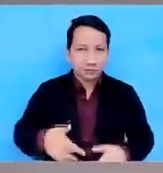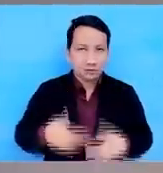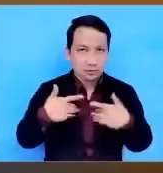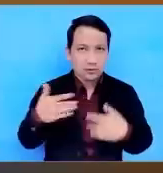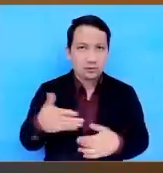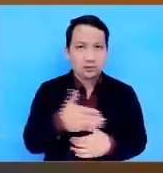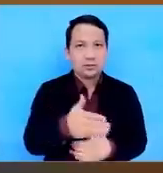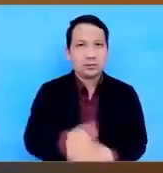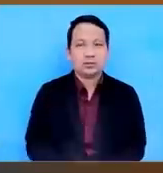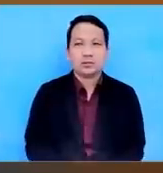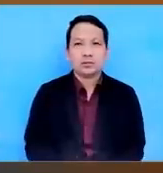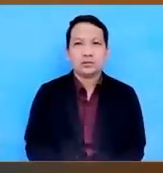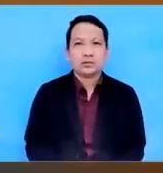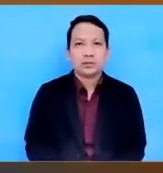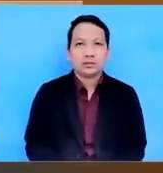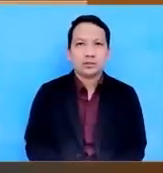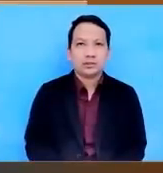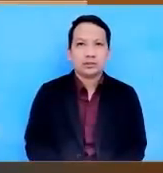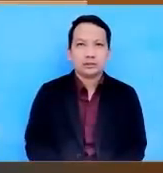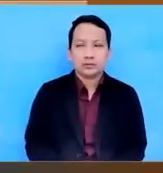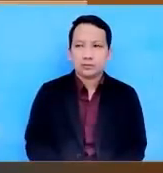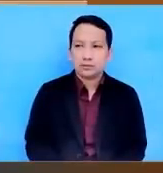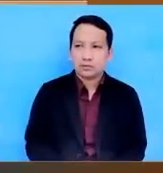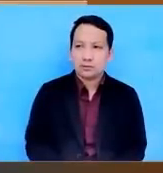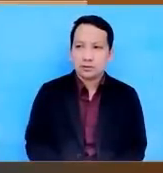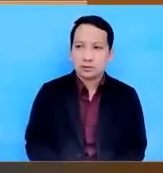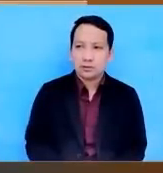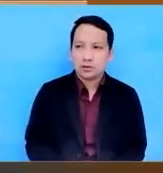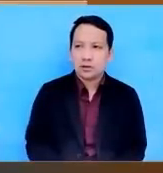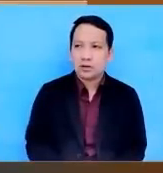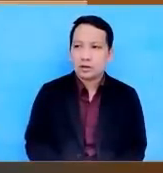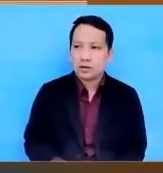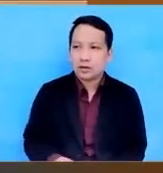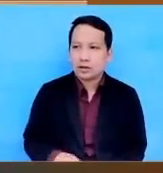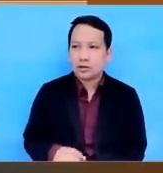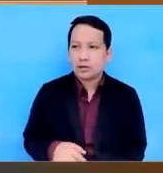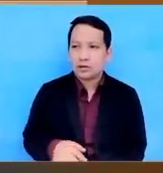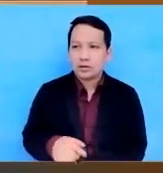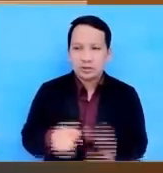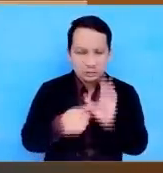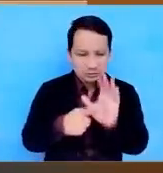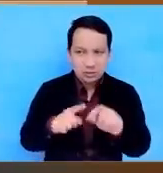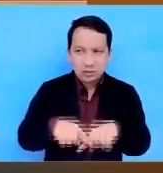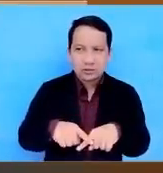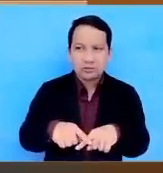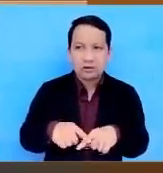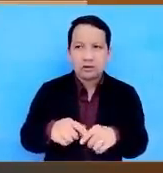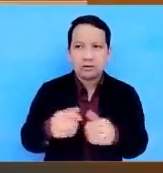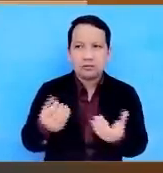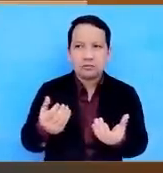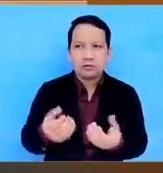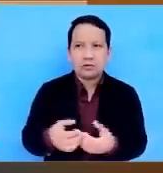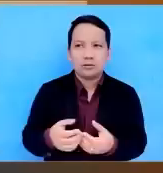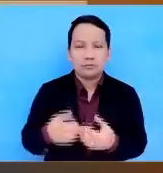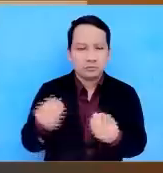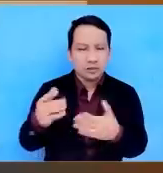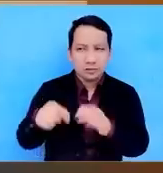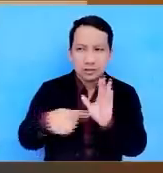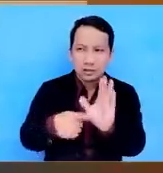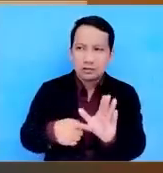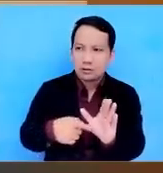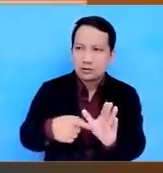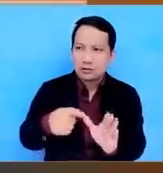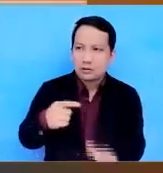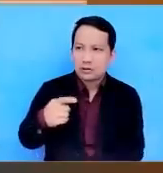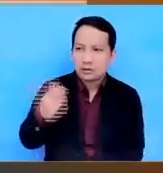mangingisda. Sir, treating po kami bawat uwi. Nakabitindi po, sir, kung maraming huli. Minsan wala rin po talaga, nalulugi pa.